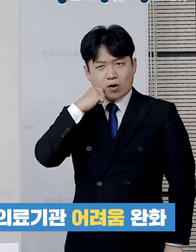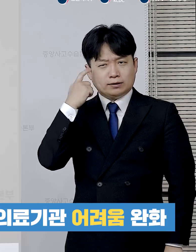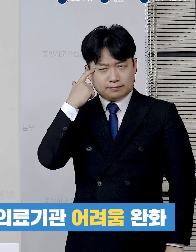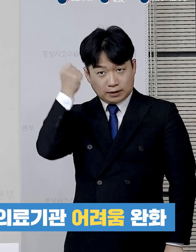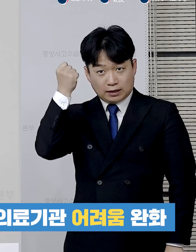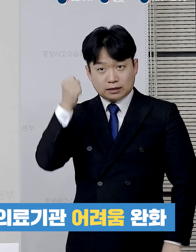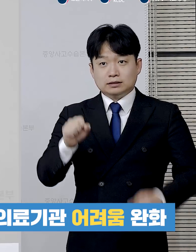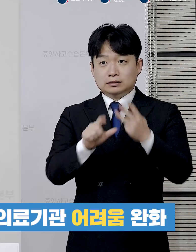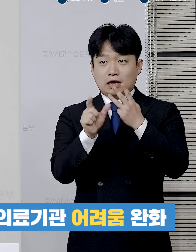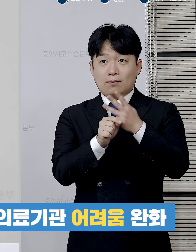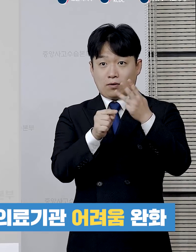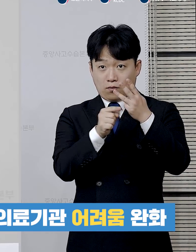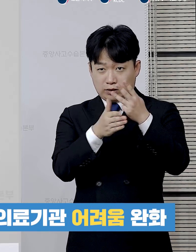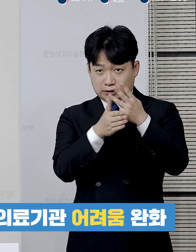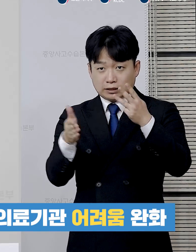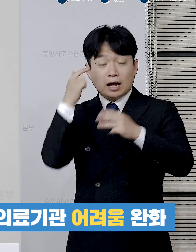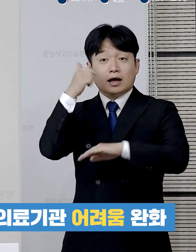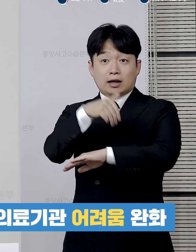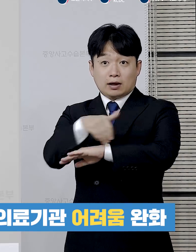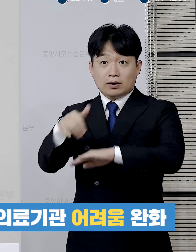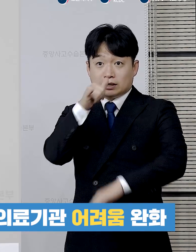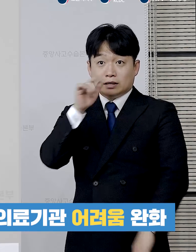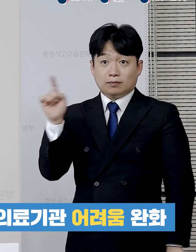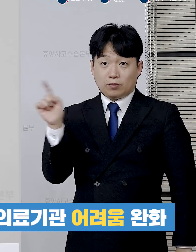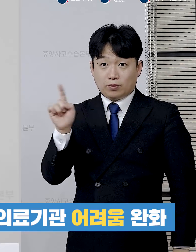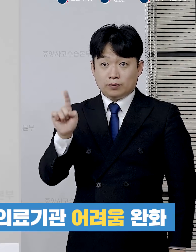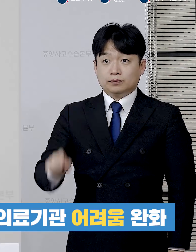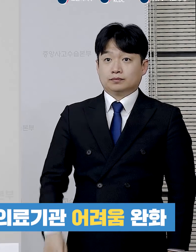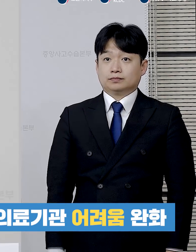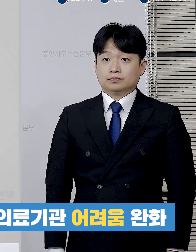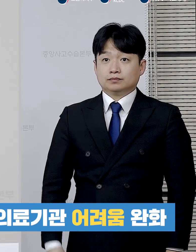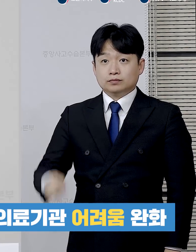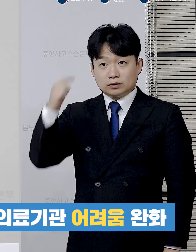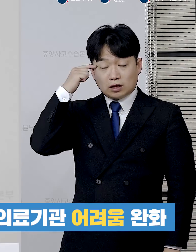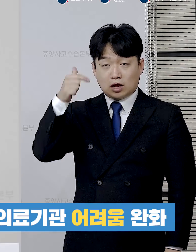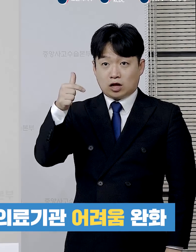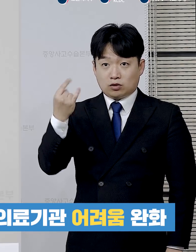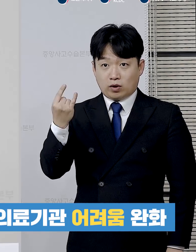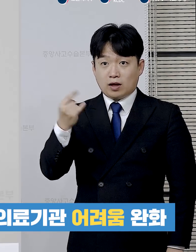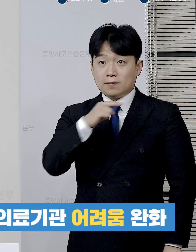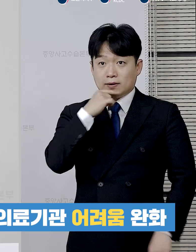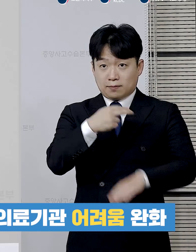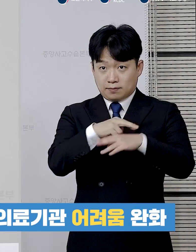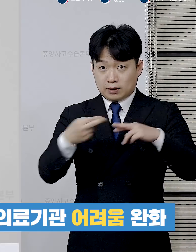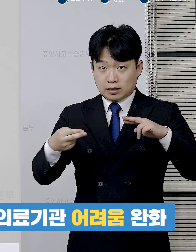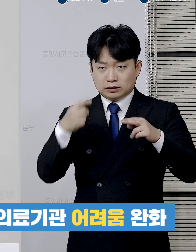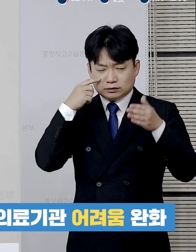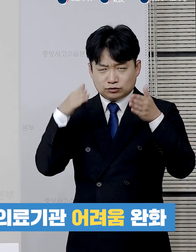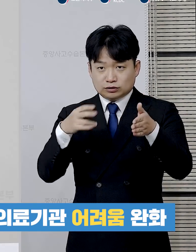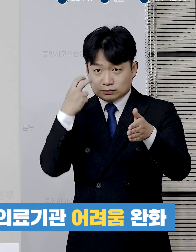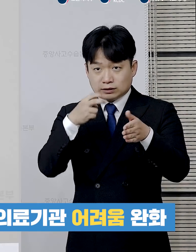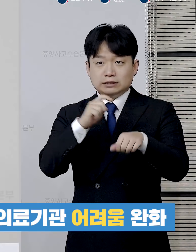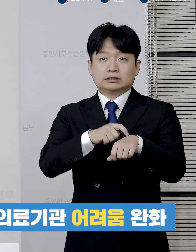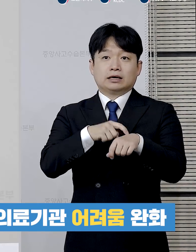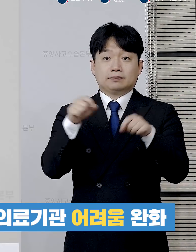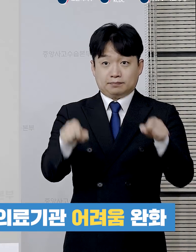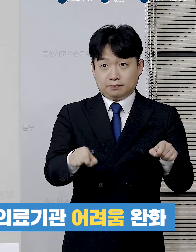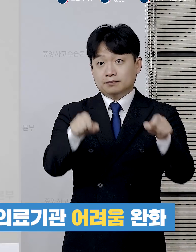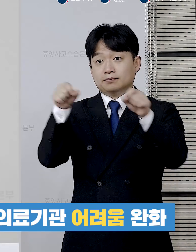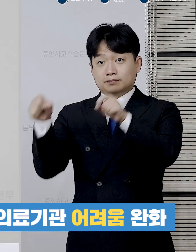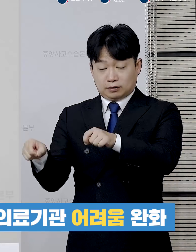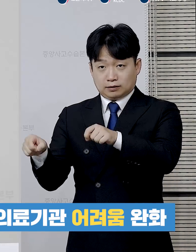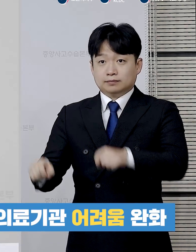고려하여 당초 3월부터 실시 예정이었던 뇌혈관 MRI 집중심사 시기도